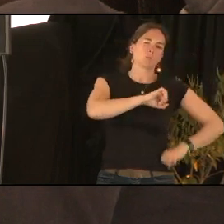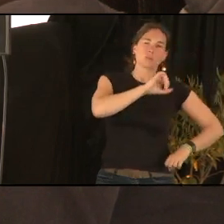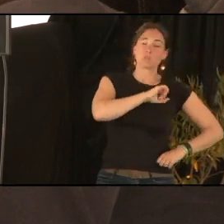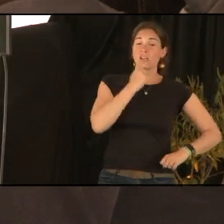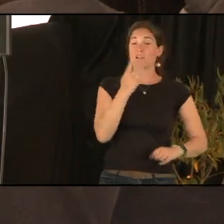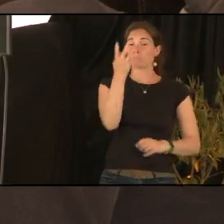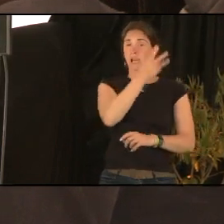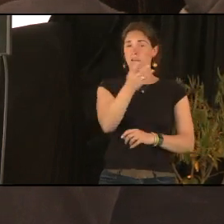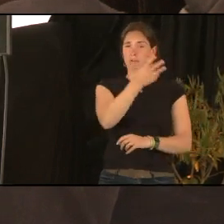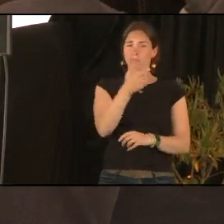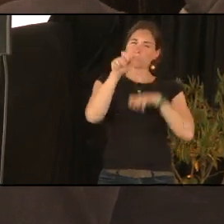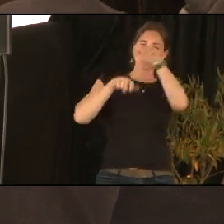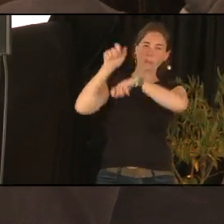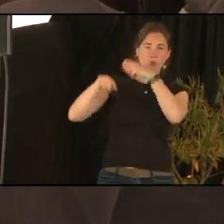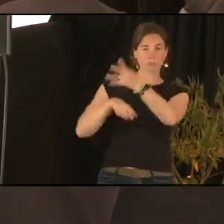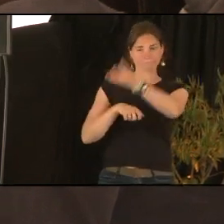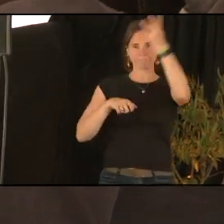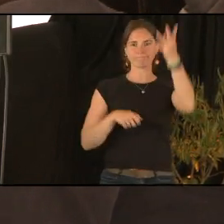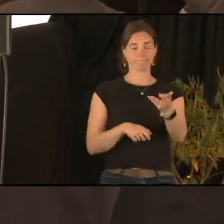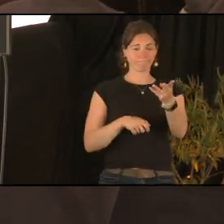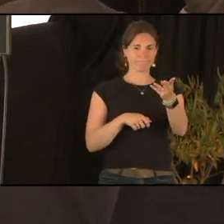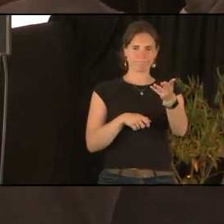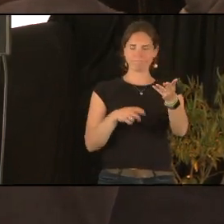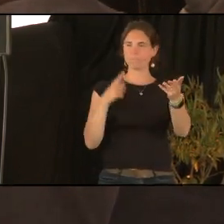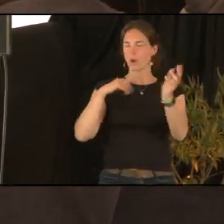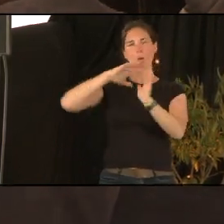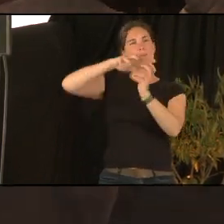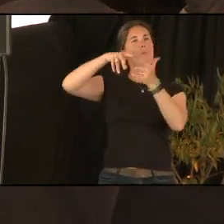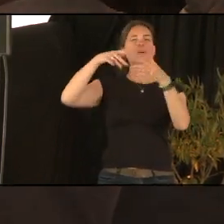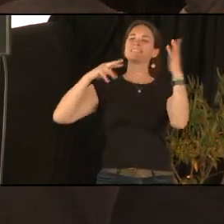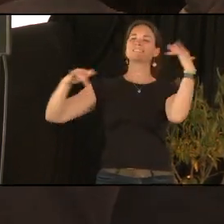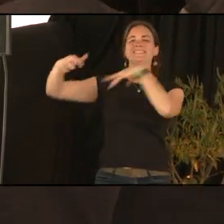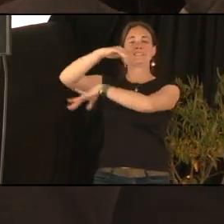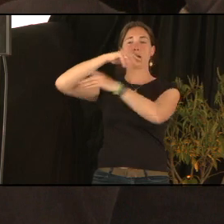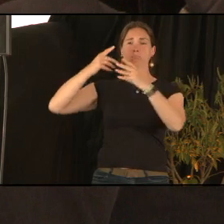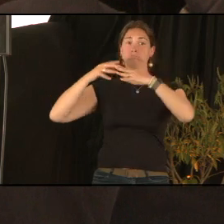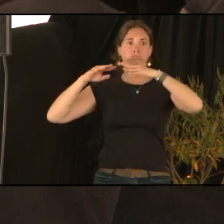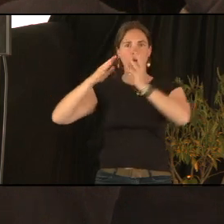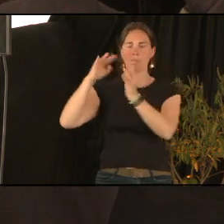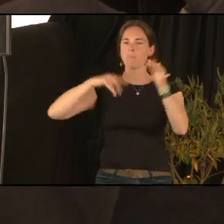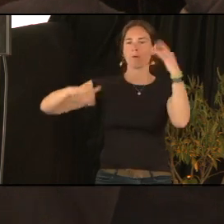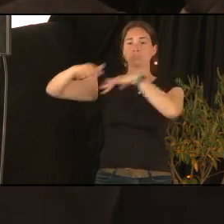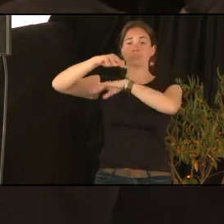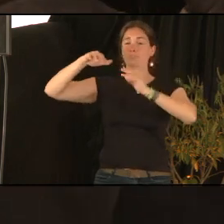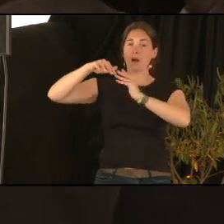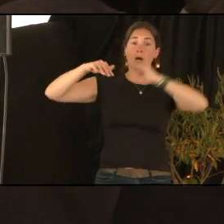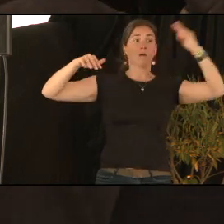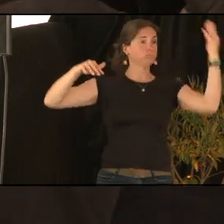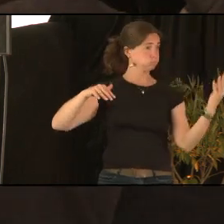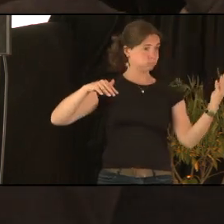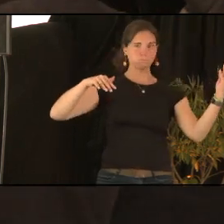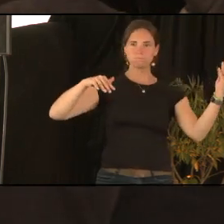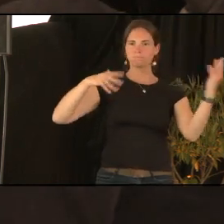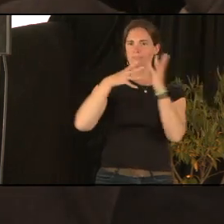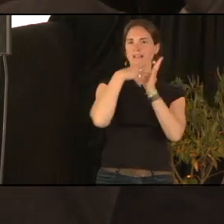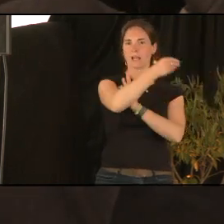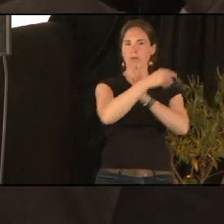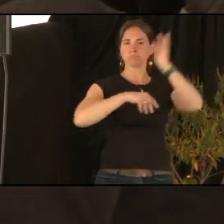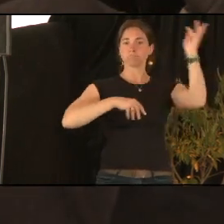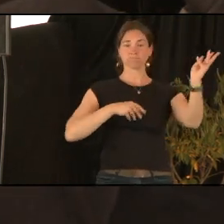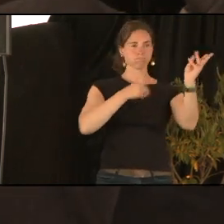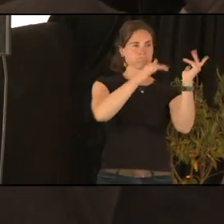quatre personnages dans un lieu coupé du monde des terriens comme ils les appellent, et de voir